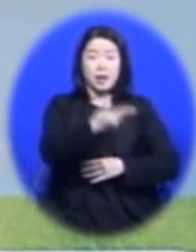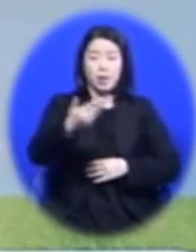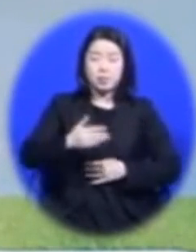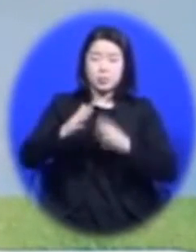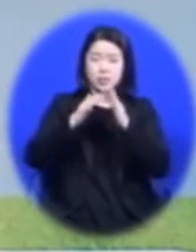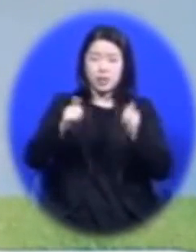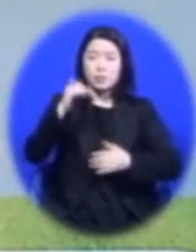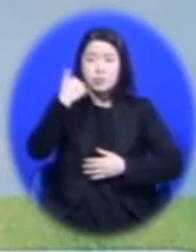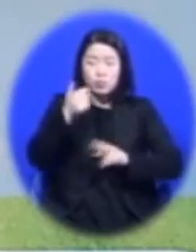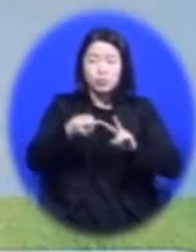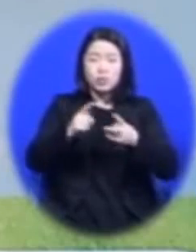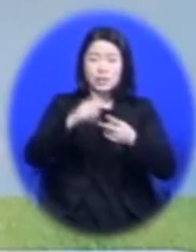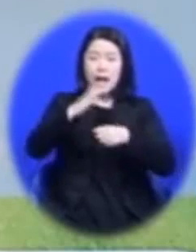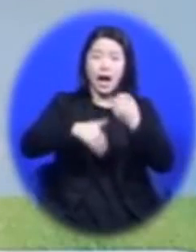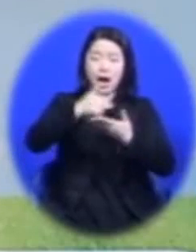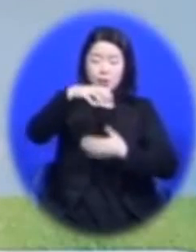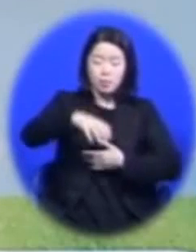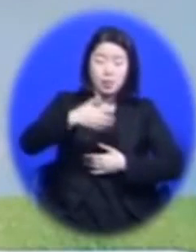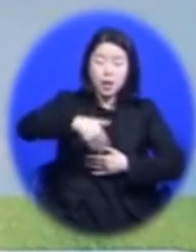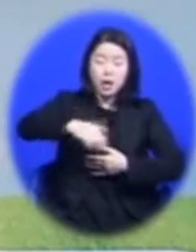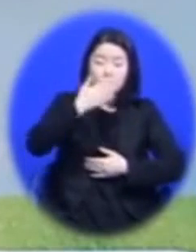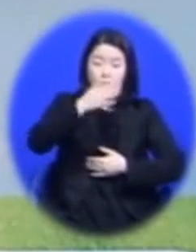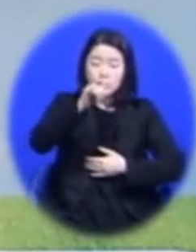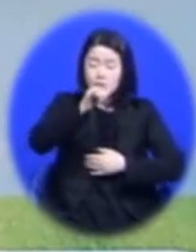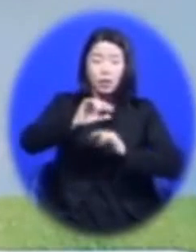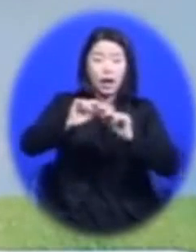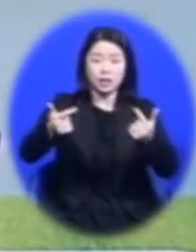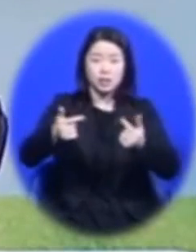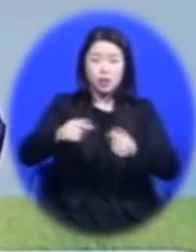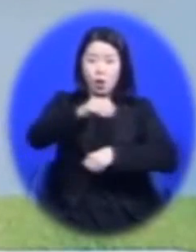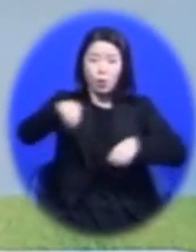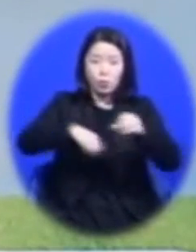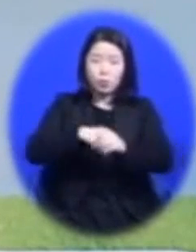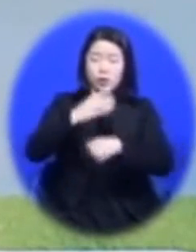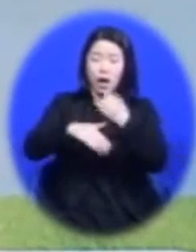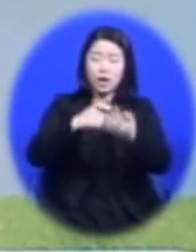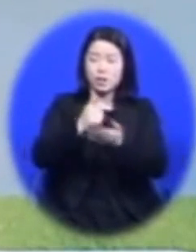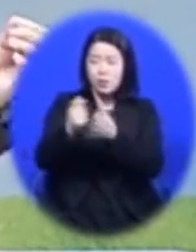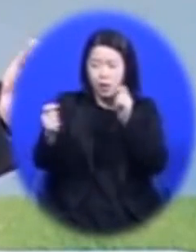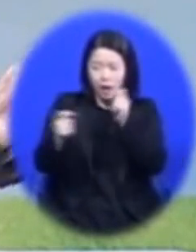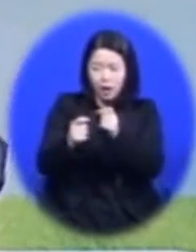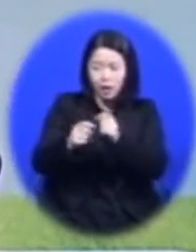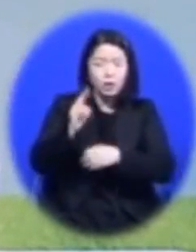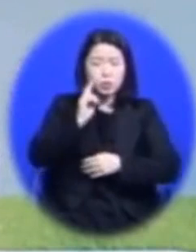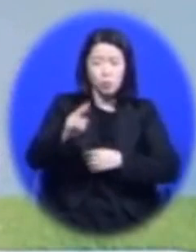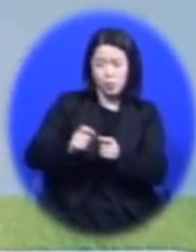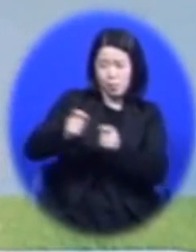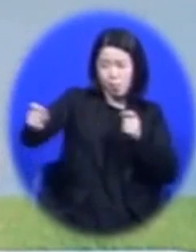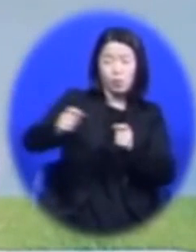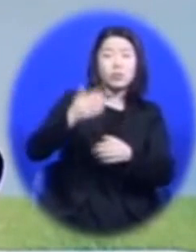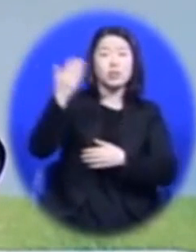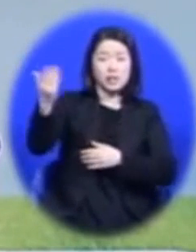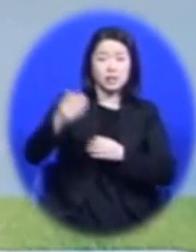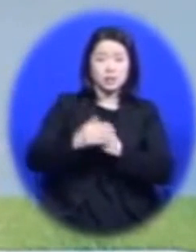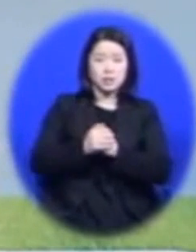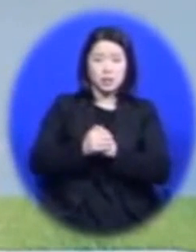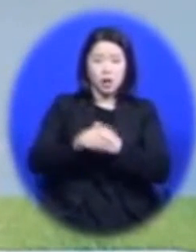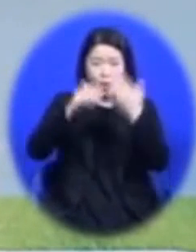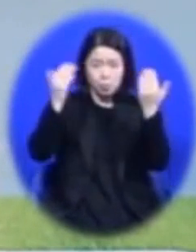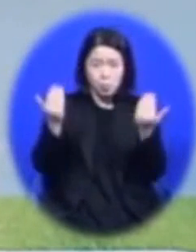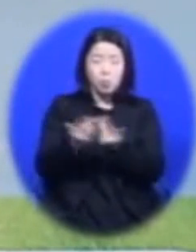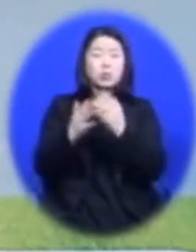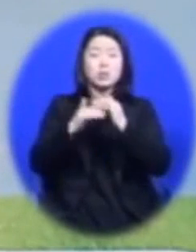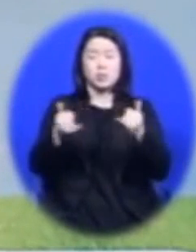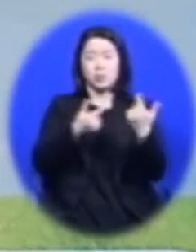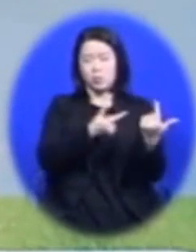누구나 다 하나님 앞에 나갈 수 있는 게 아닙니다. 오히려 하나님은 가까이 하기에 너무나 먼 당신이에요. 모든 사람에게